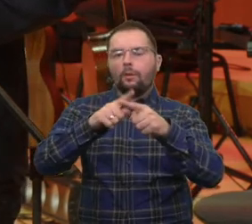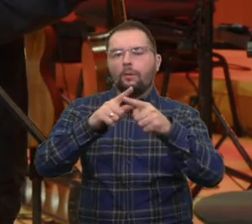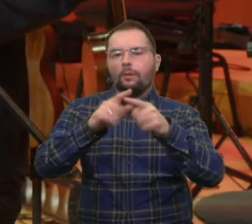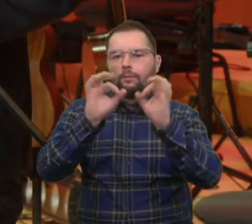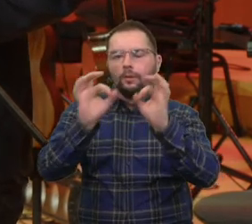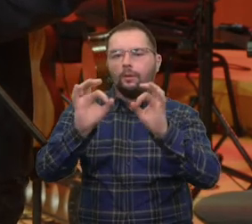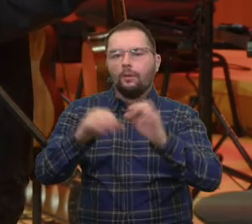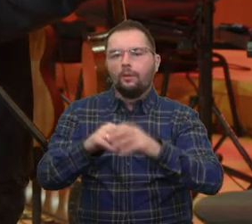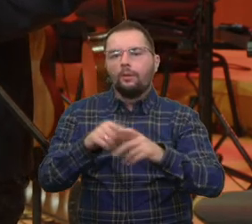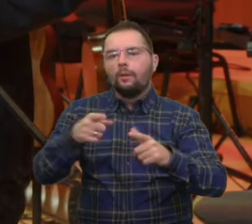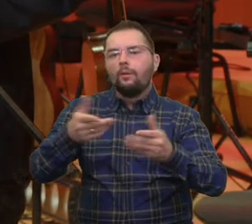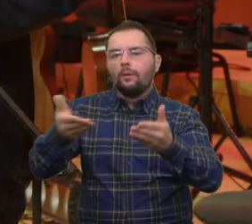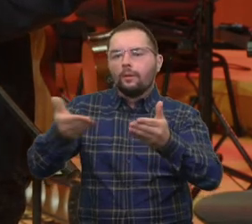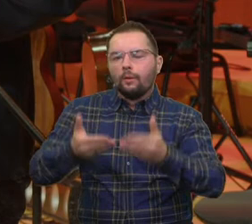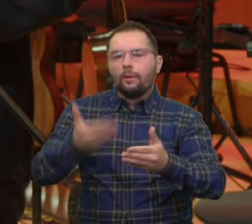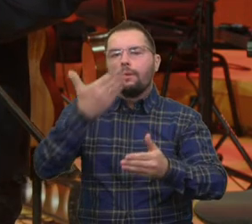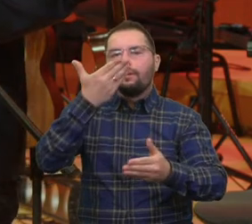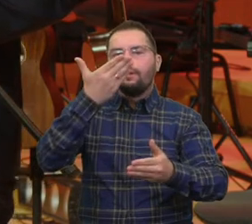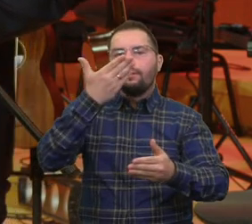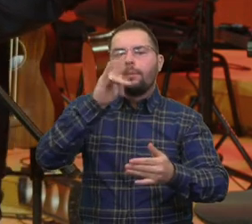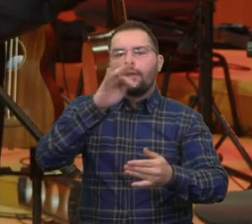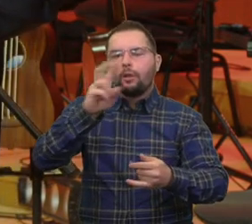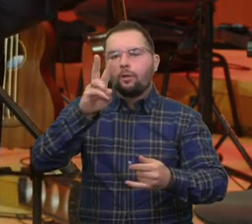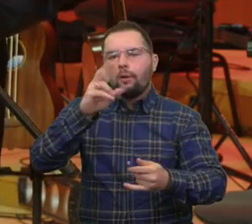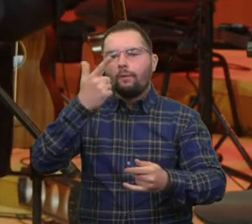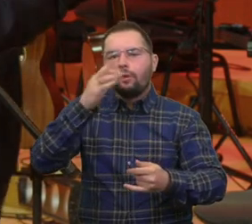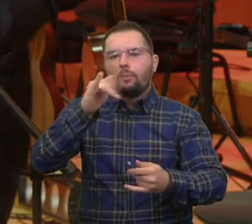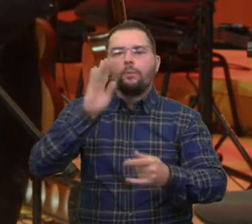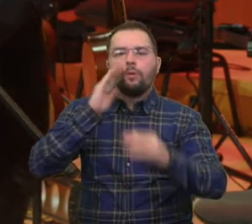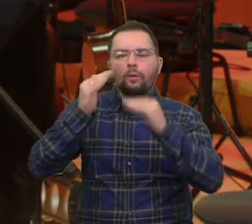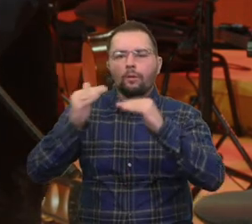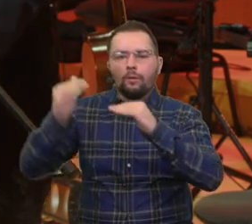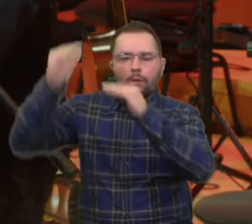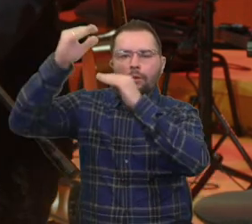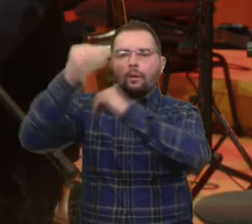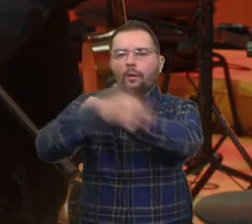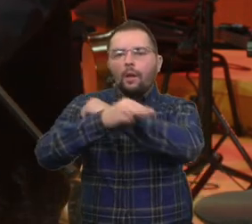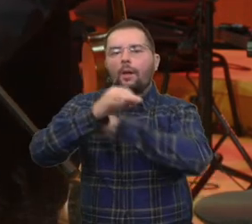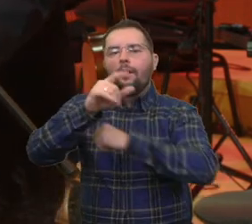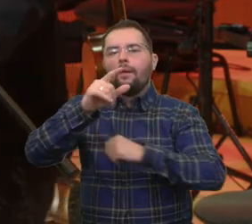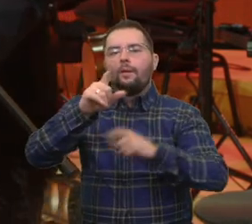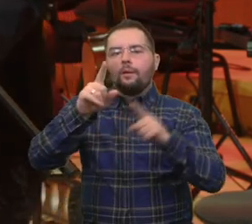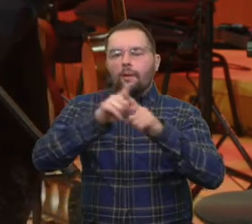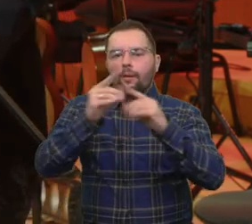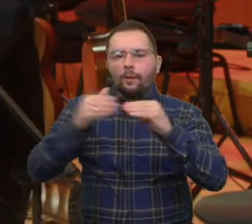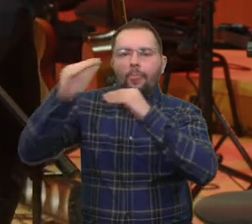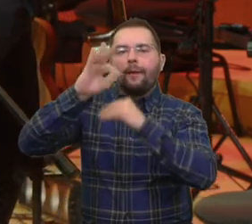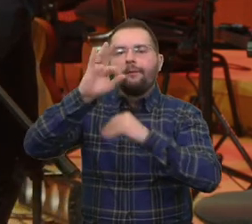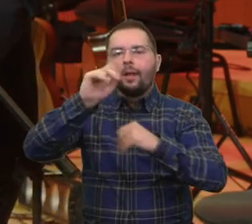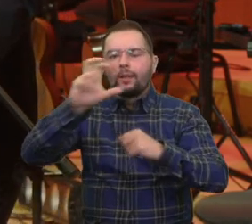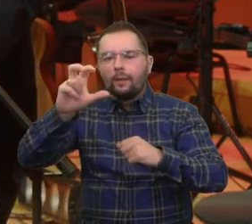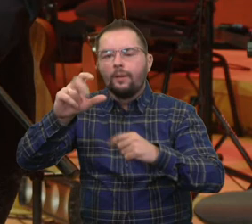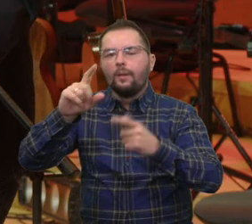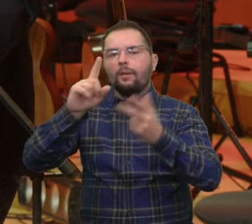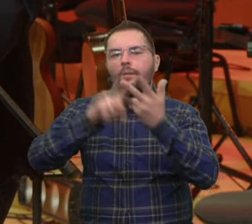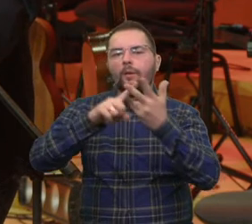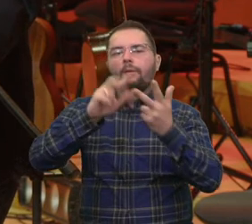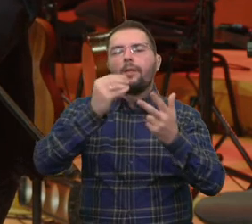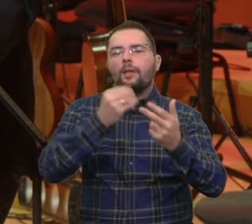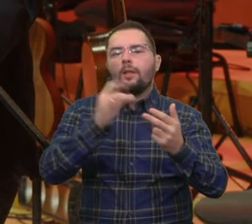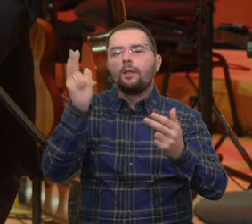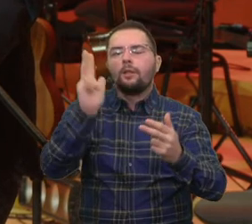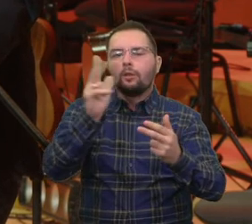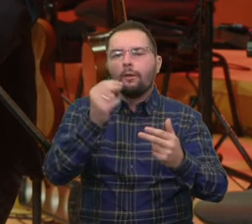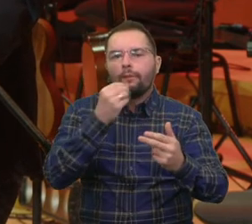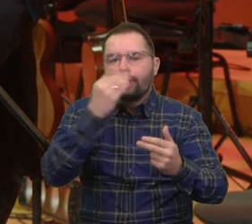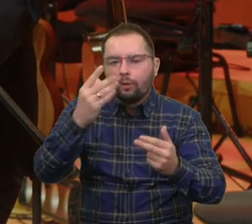zapraszamy Mieczysław Dumieński, profesor Zygmunt Frankiewicz, Teresa Kamińska, Krzysztof